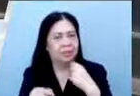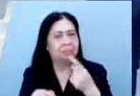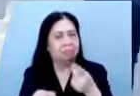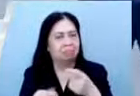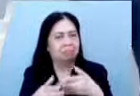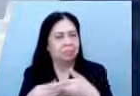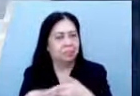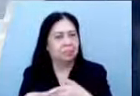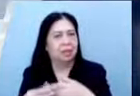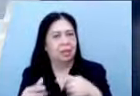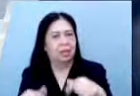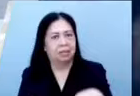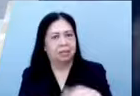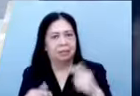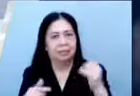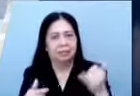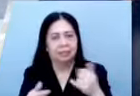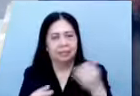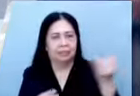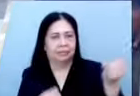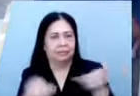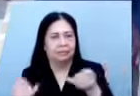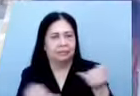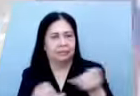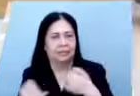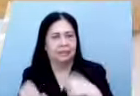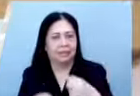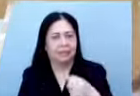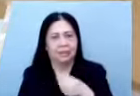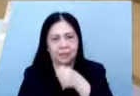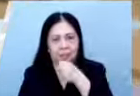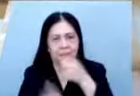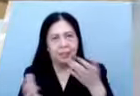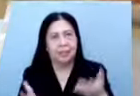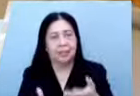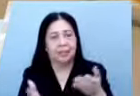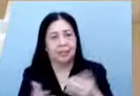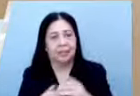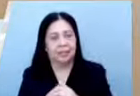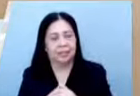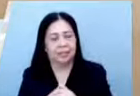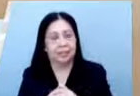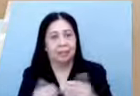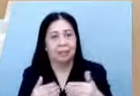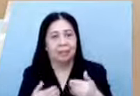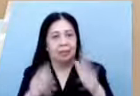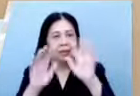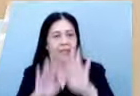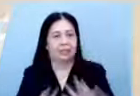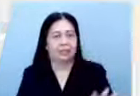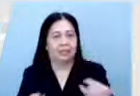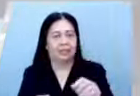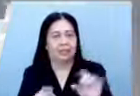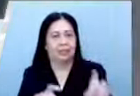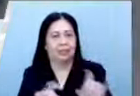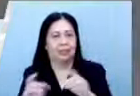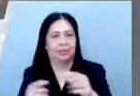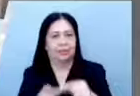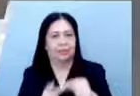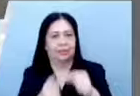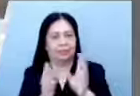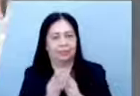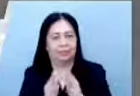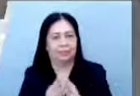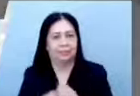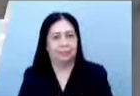Australia, na siyang nag-imbita sa aming mga journalist dito bago ang ASEAN-Australia Special Summit sa susunod na linggo. Sa kabila